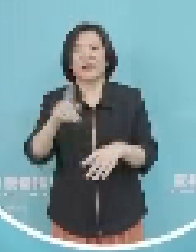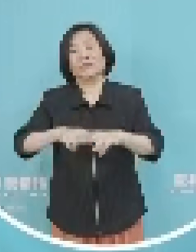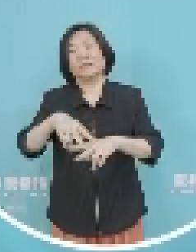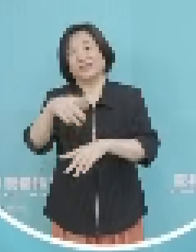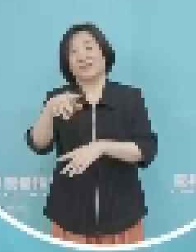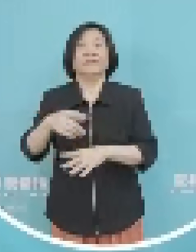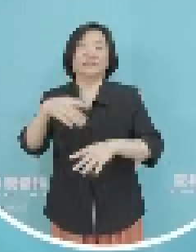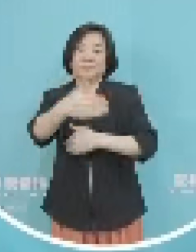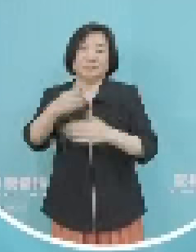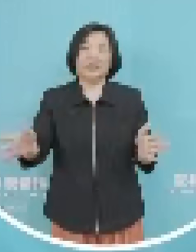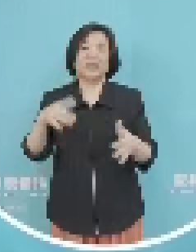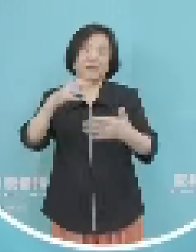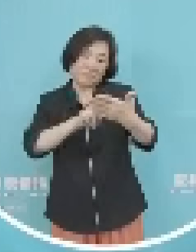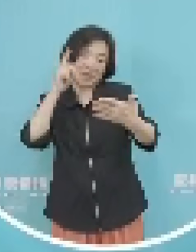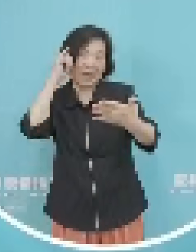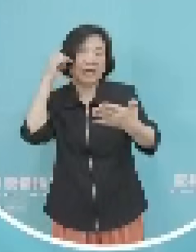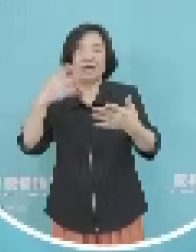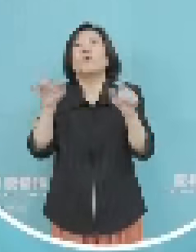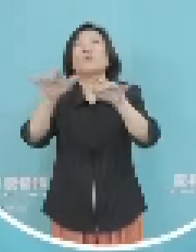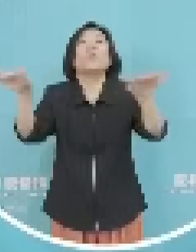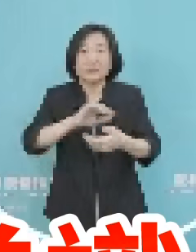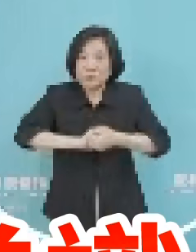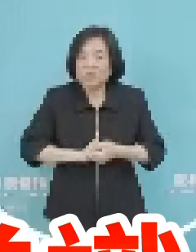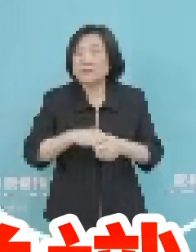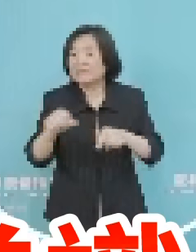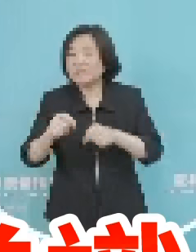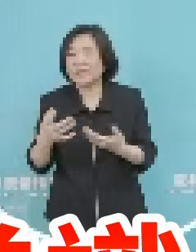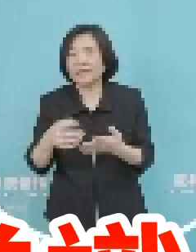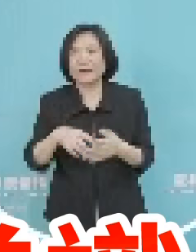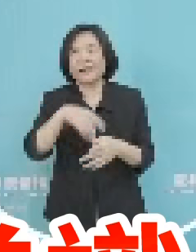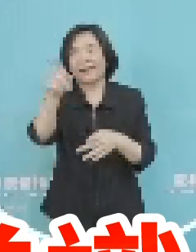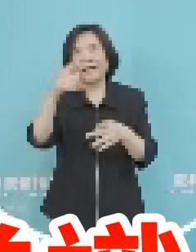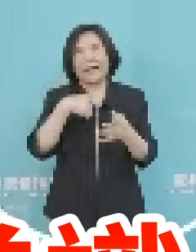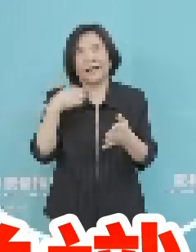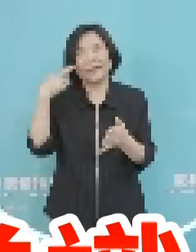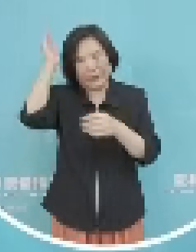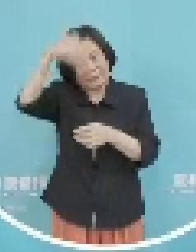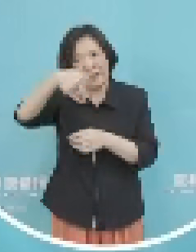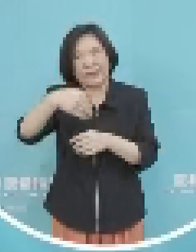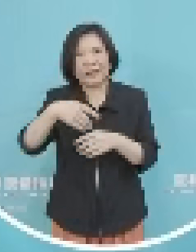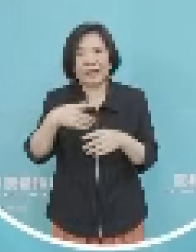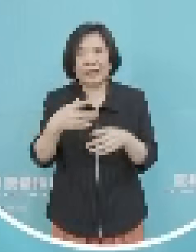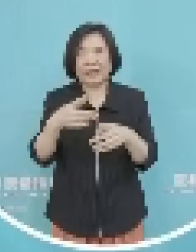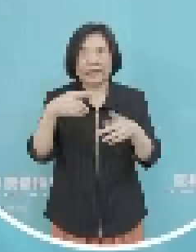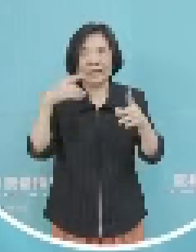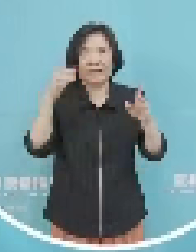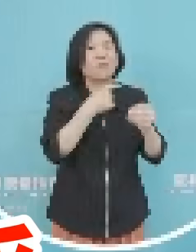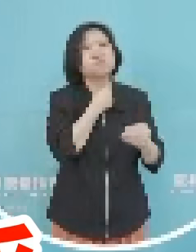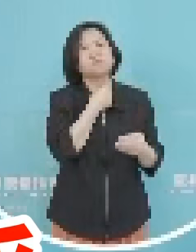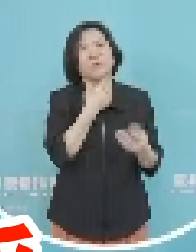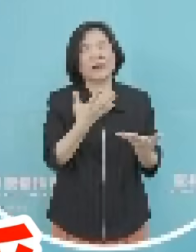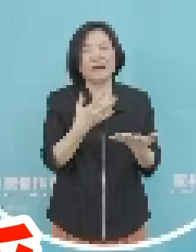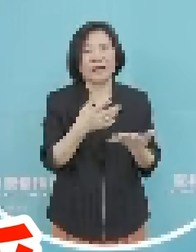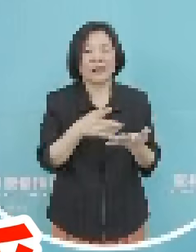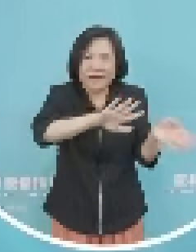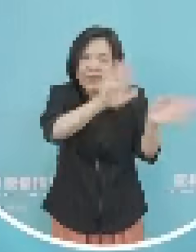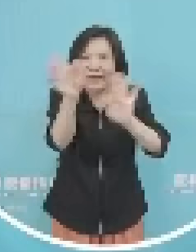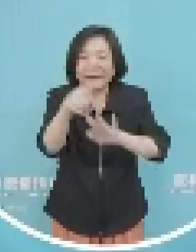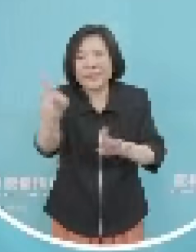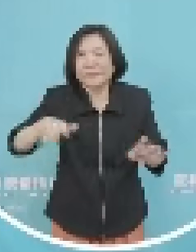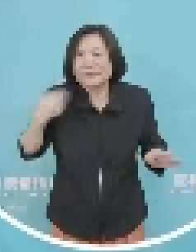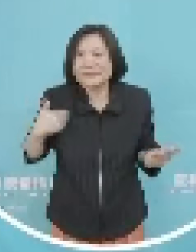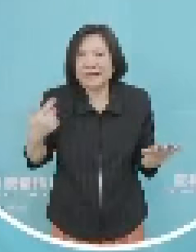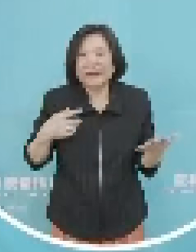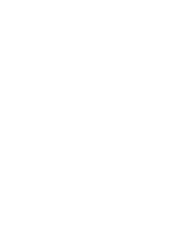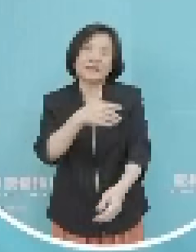公室吹冷气看报表，然后再定决策。还有一点，你有知识也要有常识人，医疗现场怎么样，怎么会不知道呢？太奇